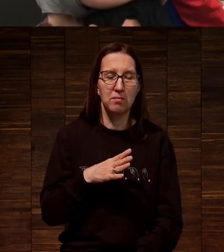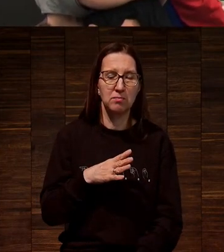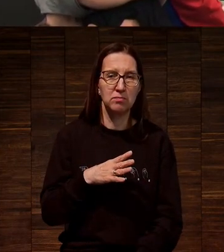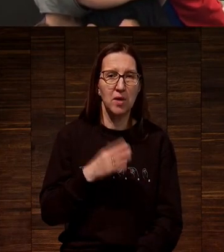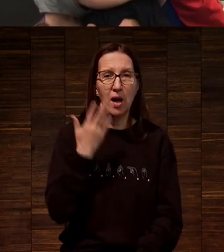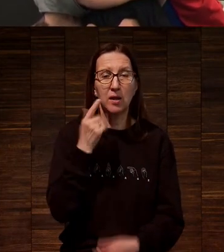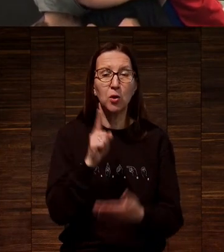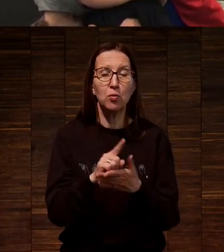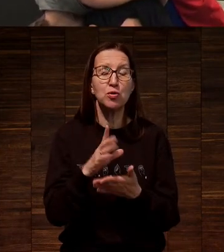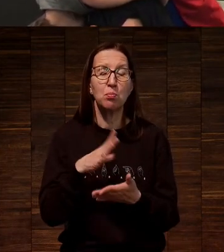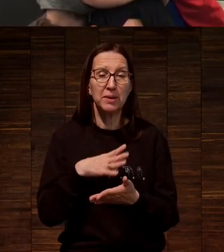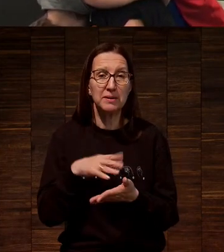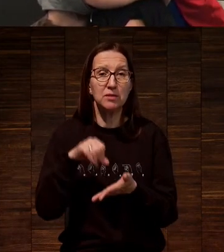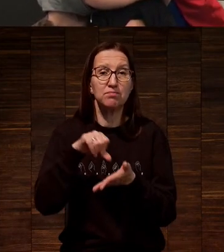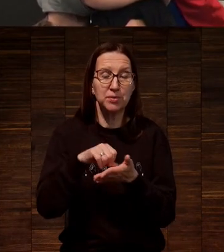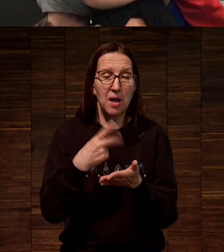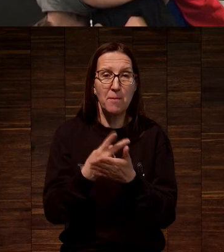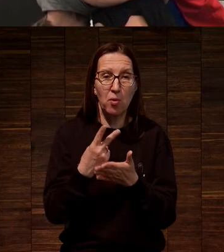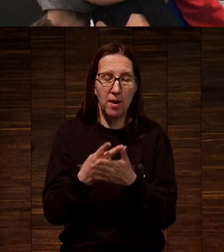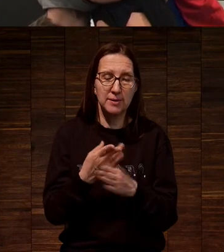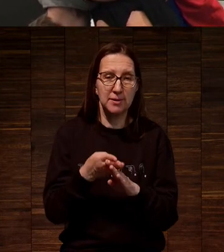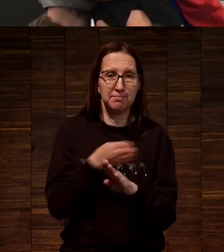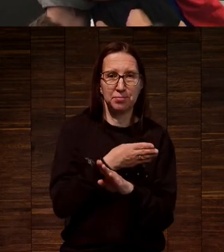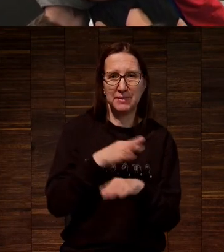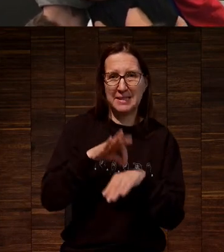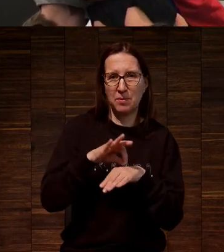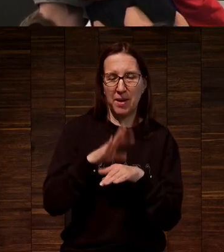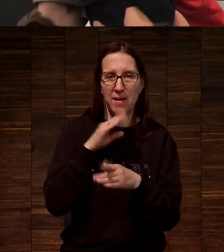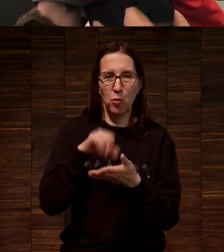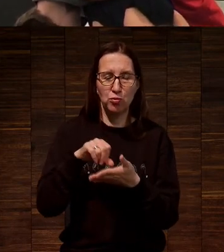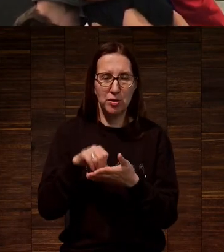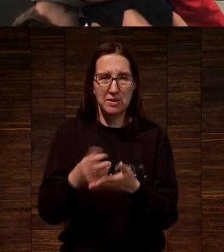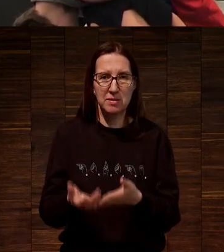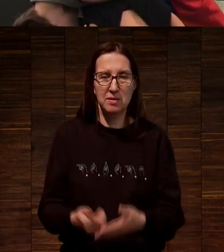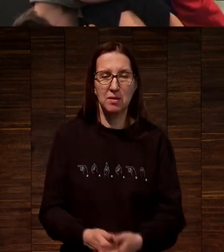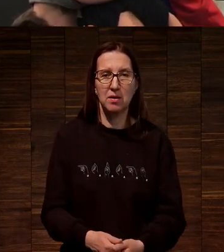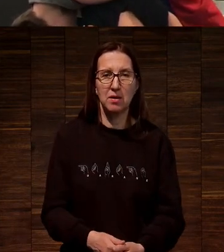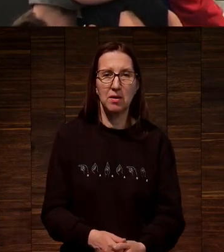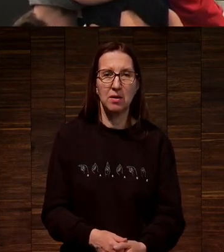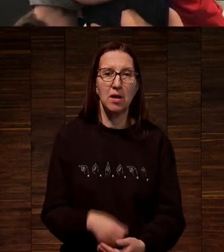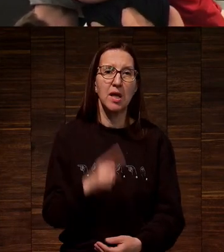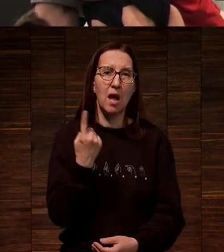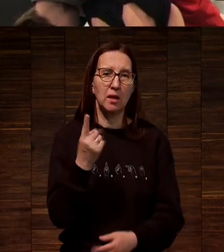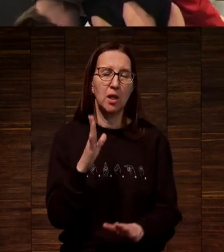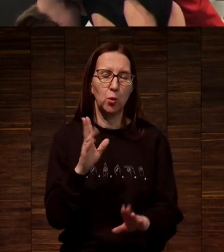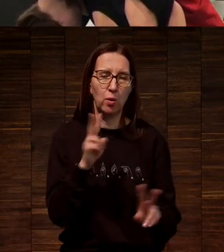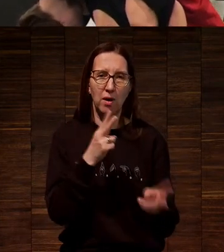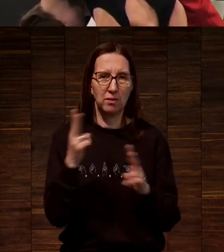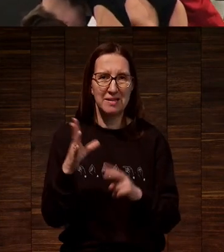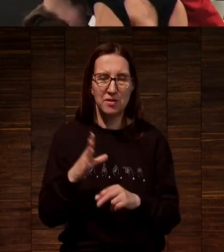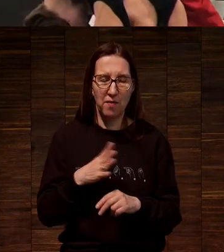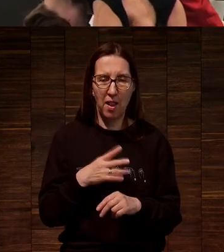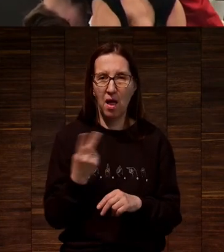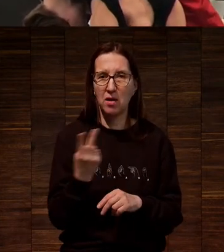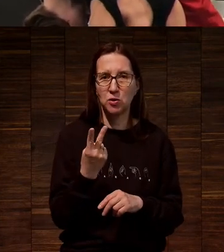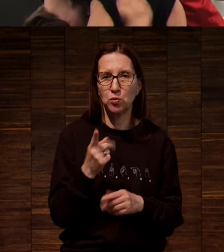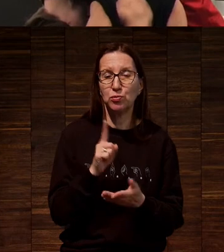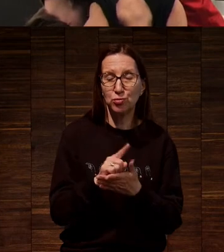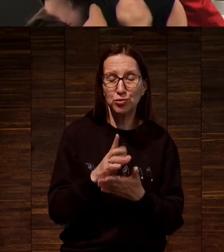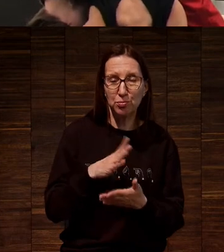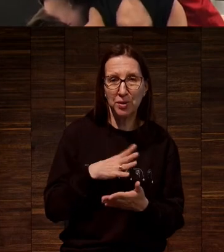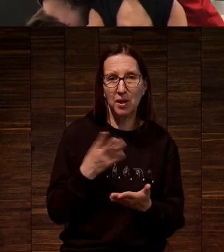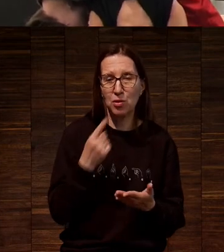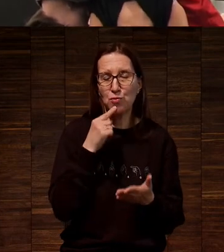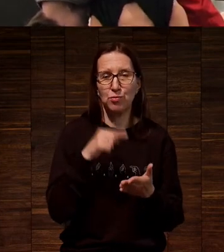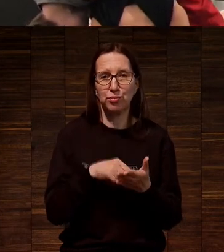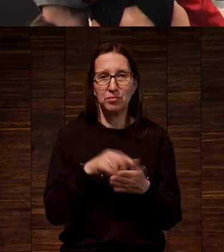когда должен был быть показ. Танцевала одна такая участница, да. Соло был танец,